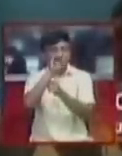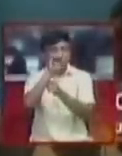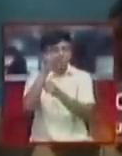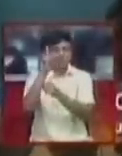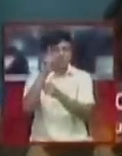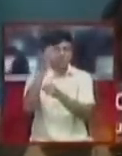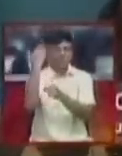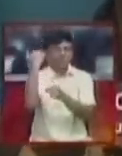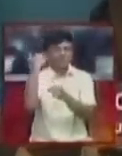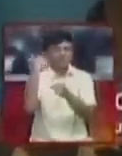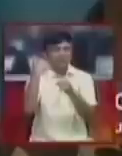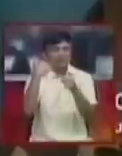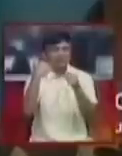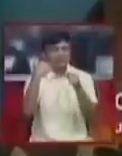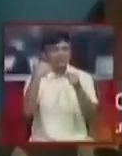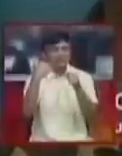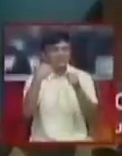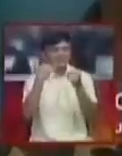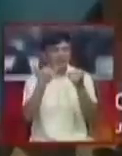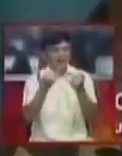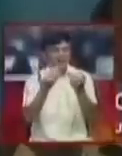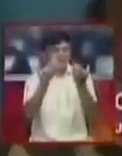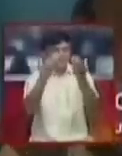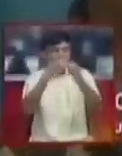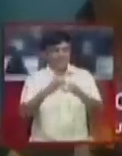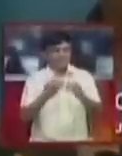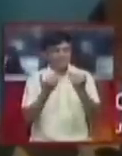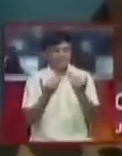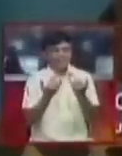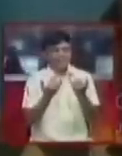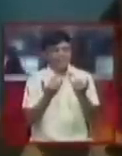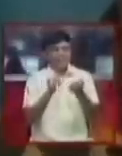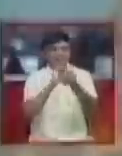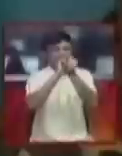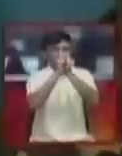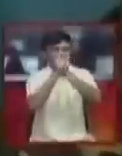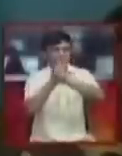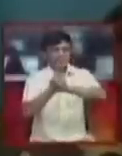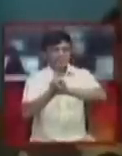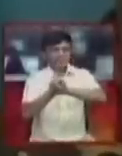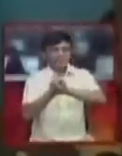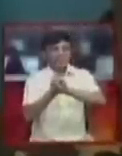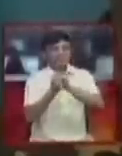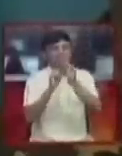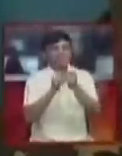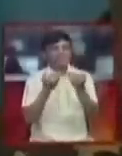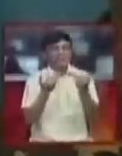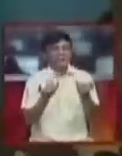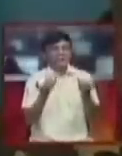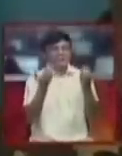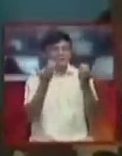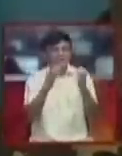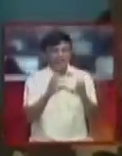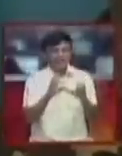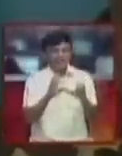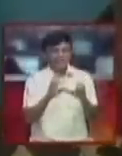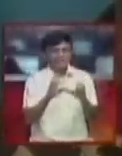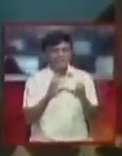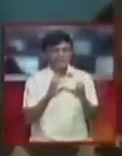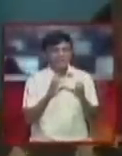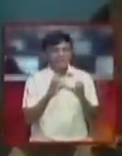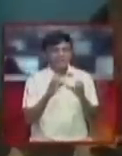pinaglalaban namin, ito na po yung inintay namin para sa pagbabago, at ito na po ang pagkakataon